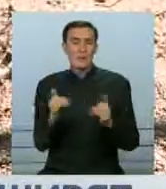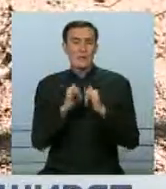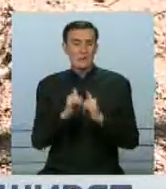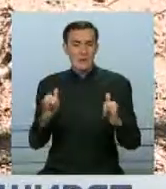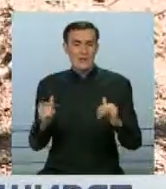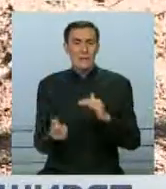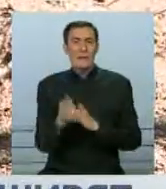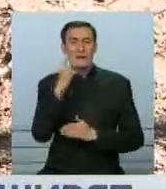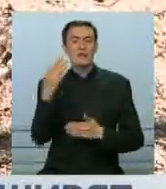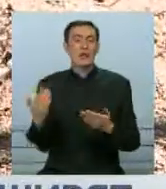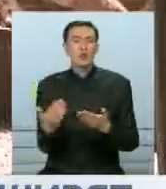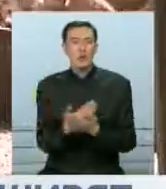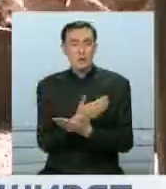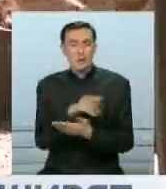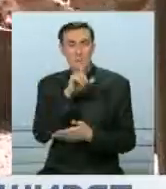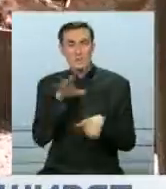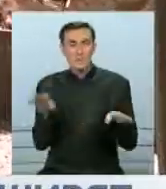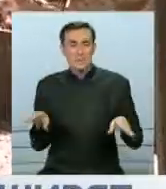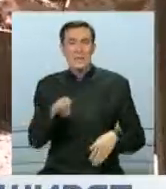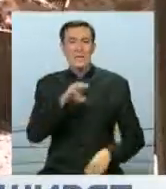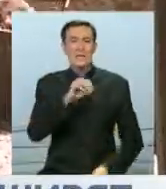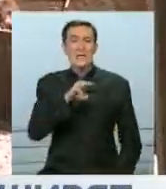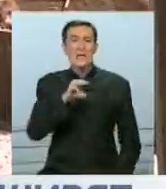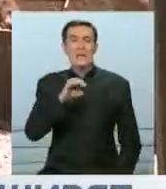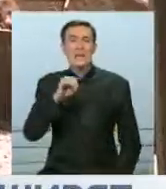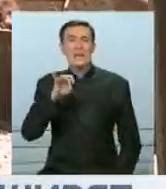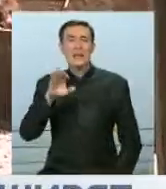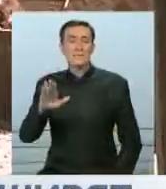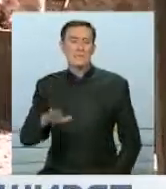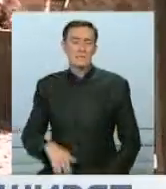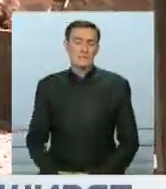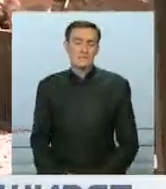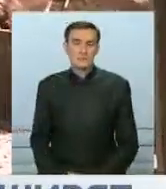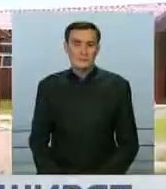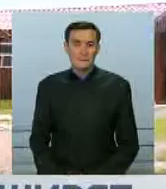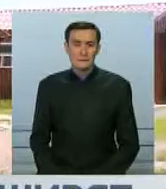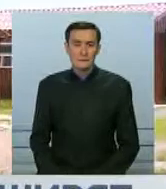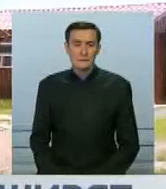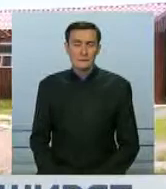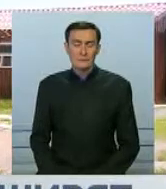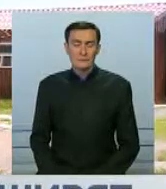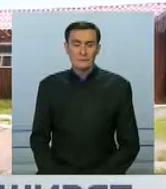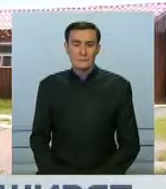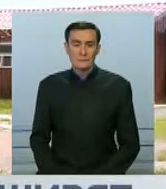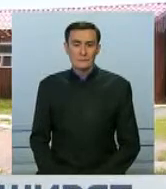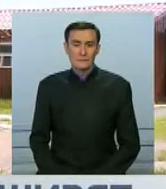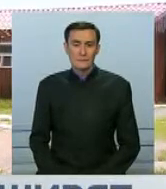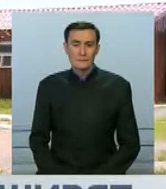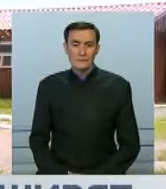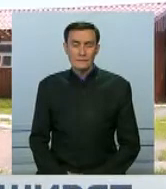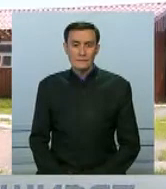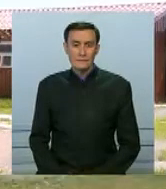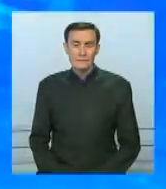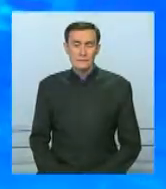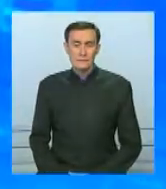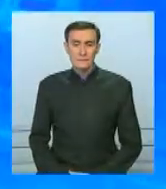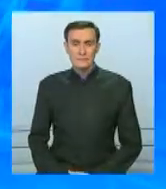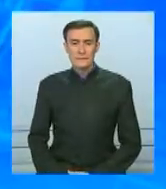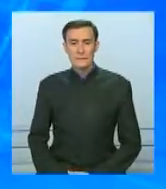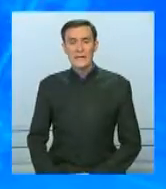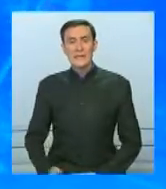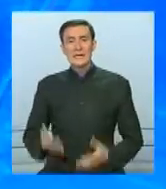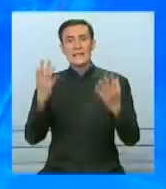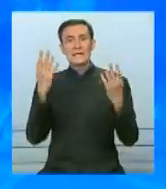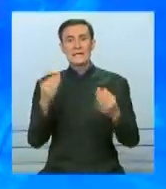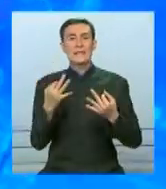в нем появятся новые обитатели – тетерева. Сауле Кусаинова, Евгений Шинкаренко, Астана, Хабар, 24.